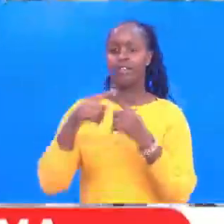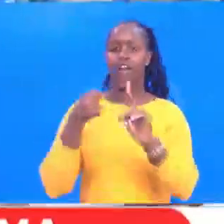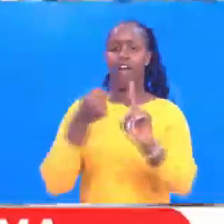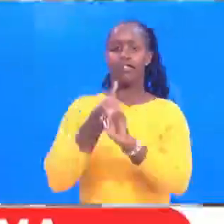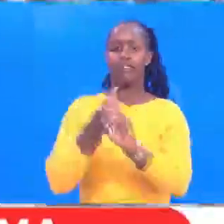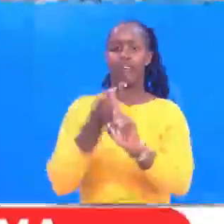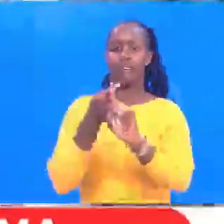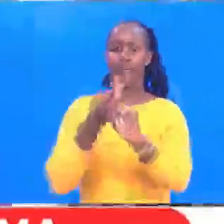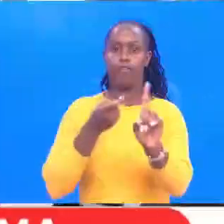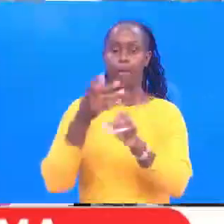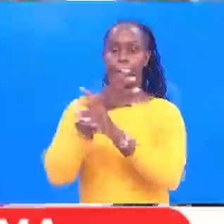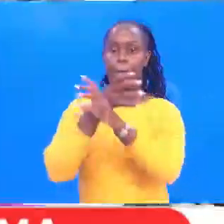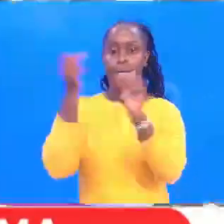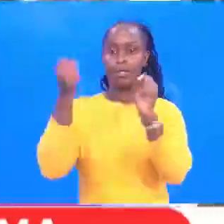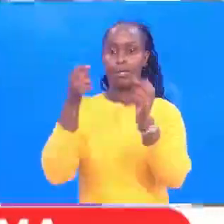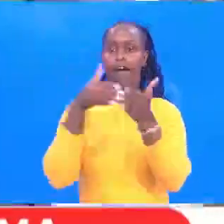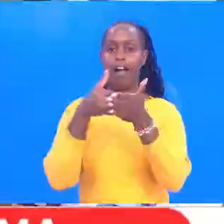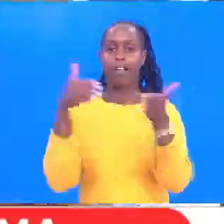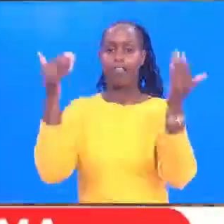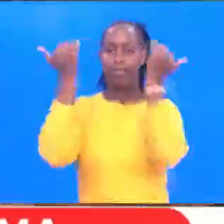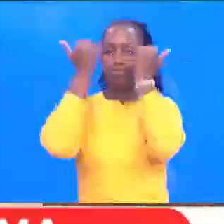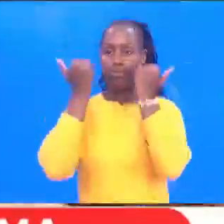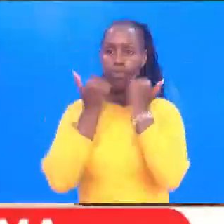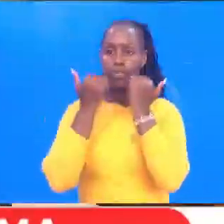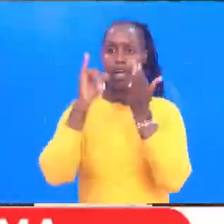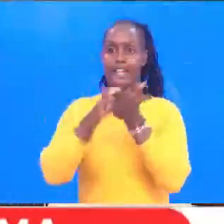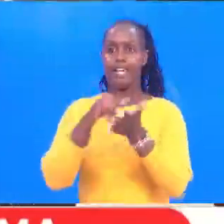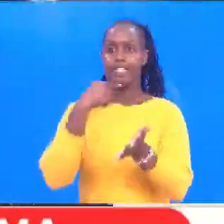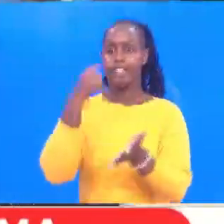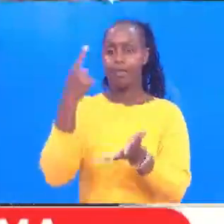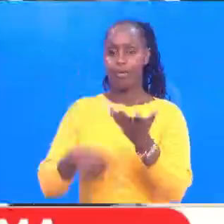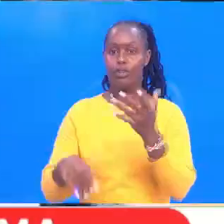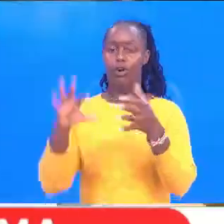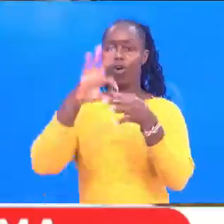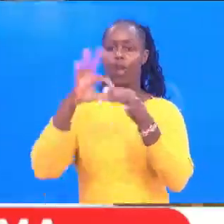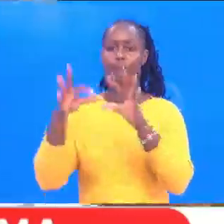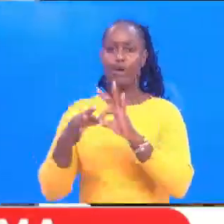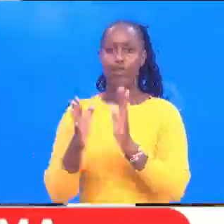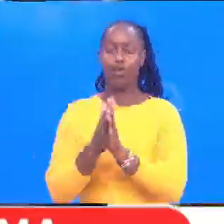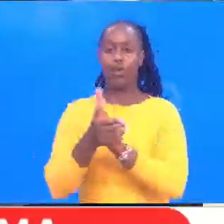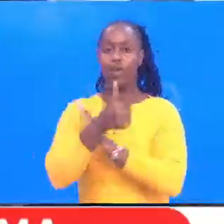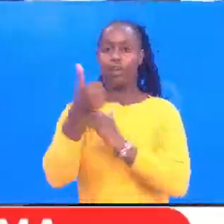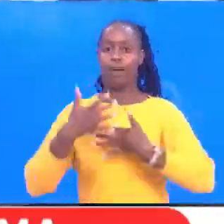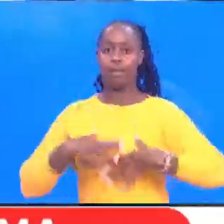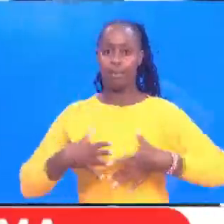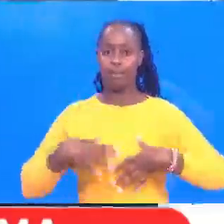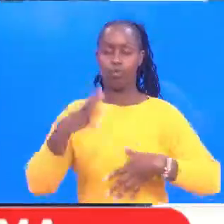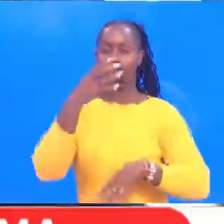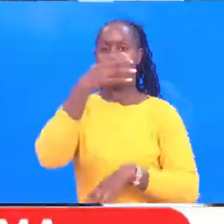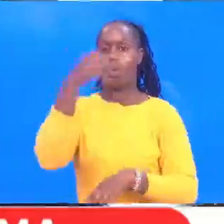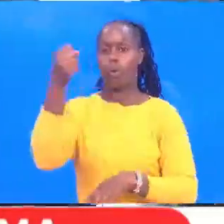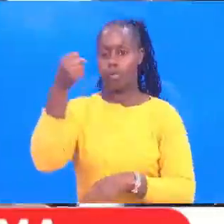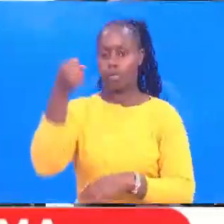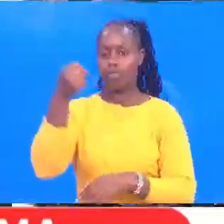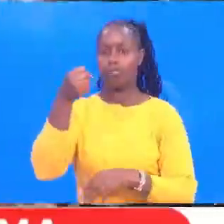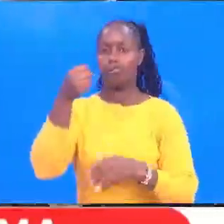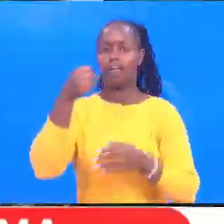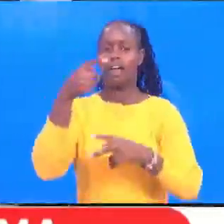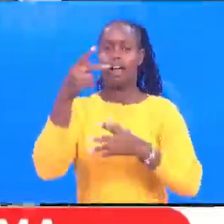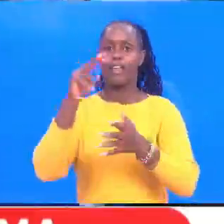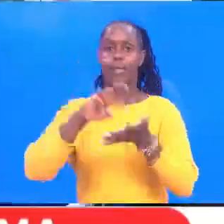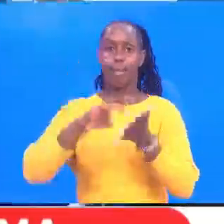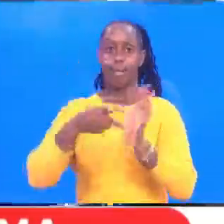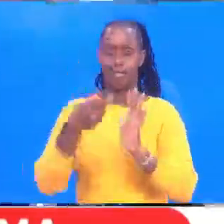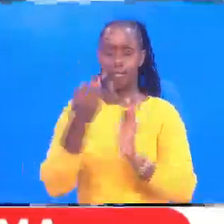Ruto dhidi ya idara ya mahakama, ambayo wamedai inashirikiana na walagai kusimamisha miradi ya kuendeleza nchi. Rais wa